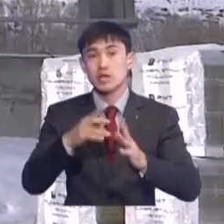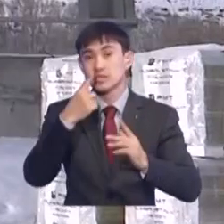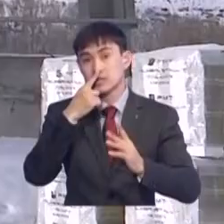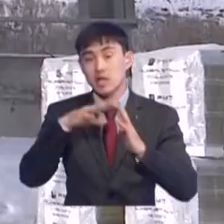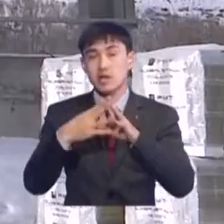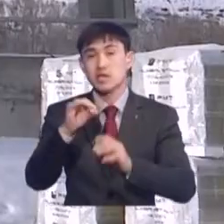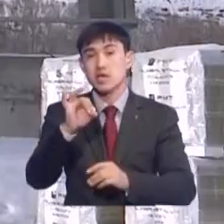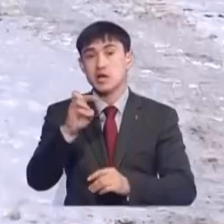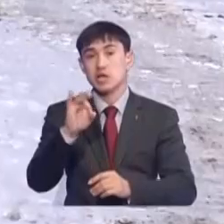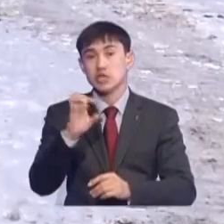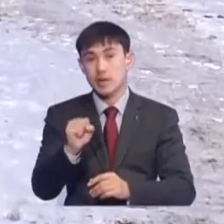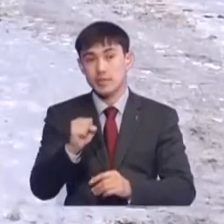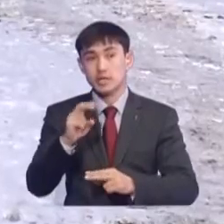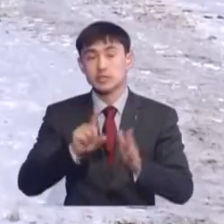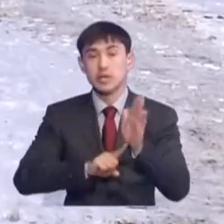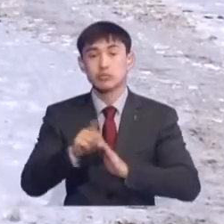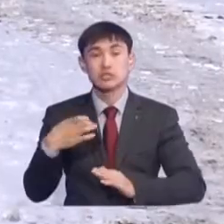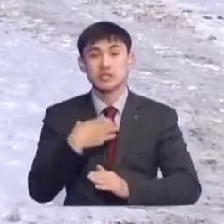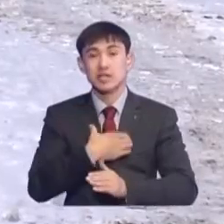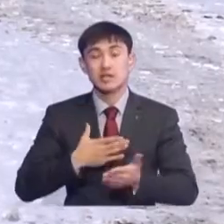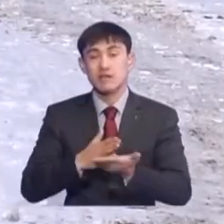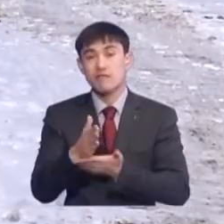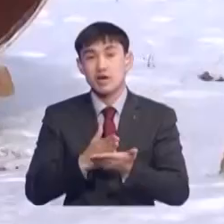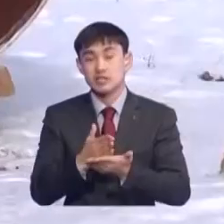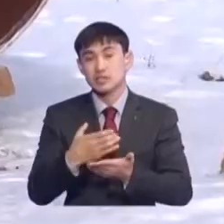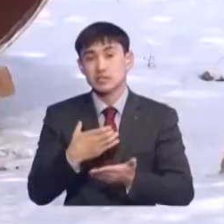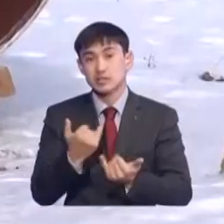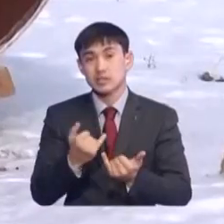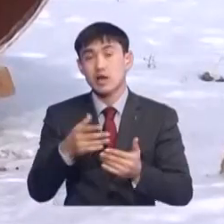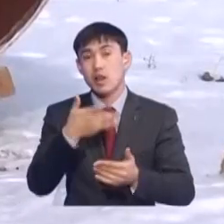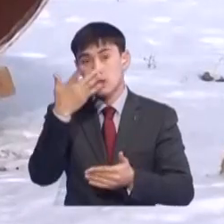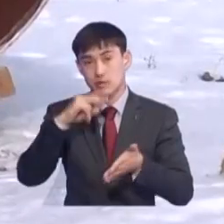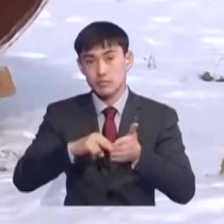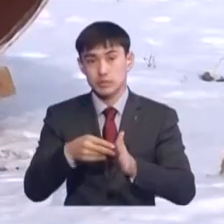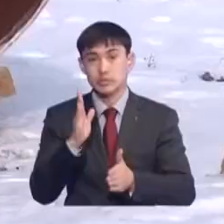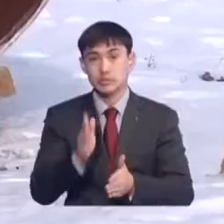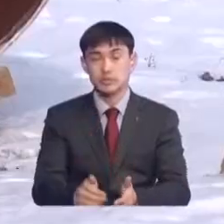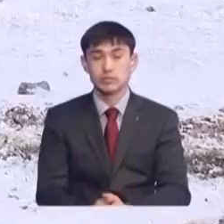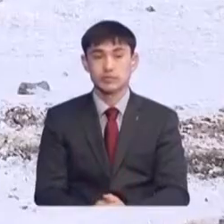еша запуск этих стратегически важных объектов запланирован на лето текущего